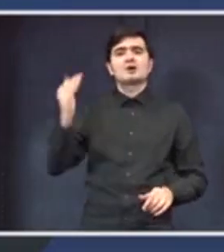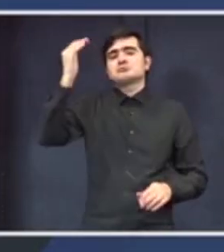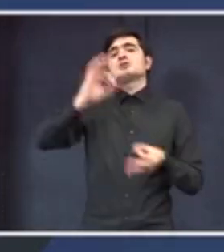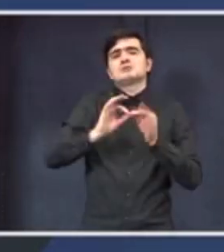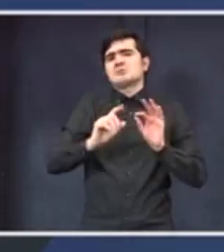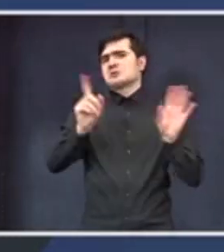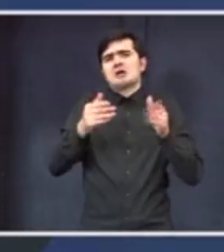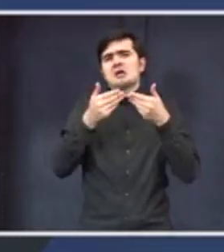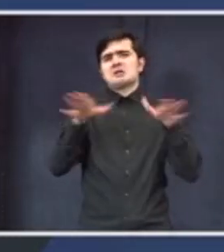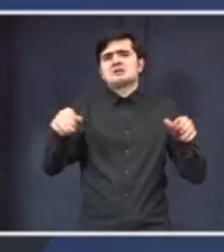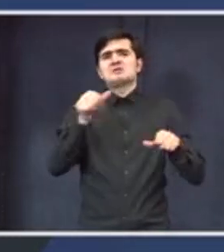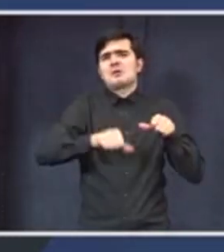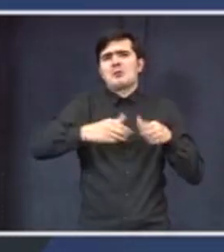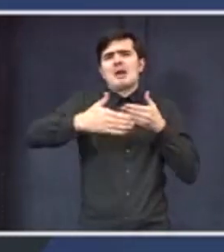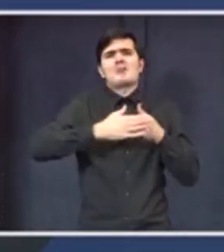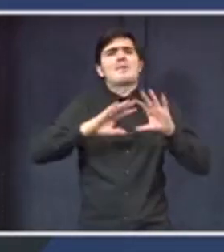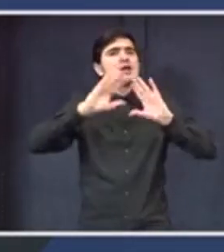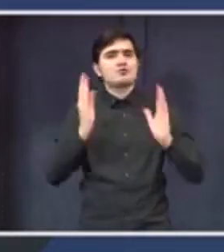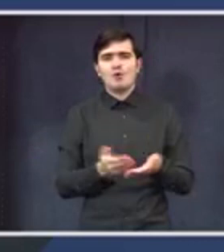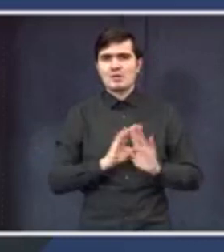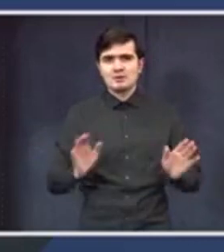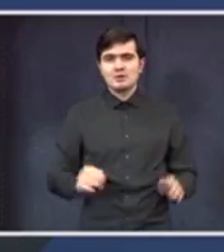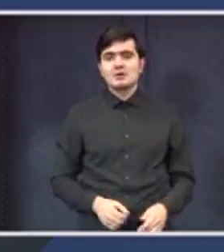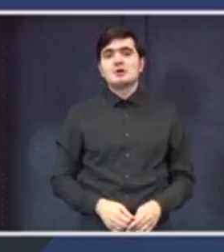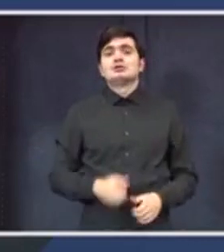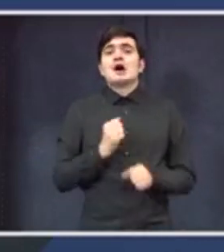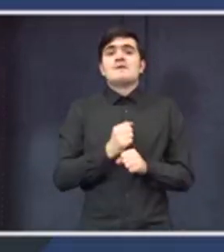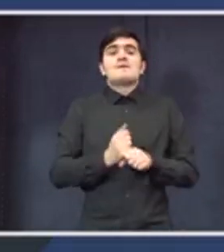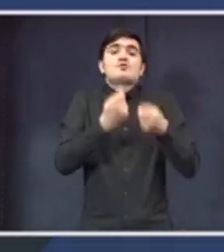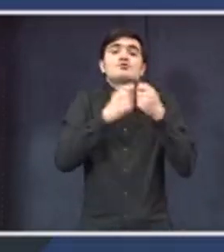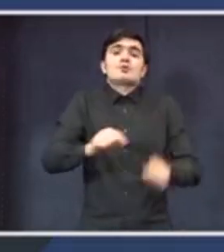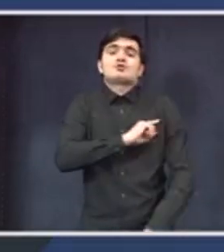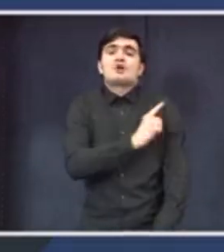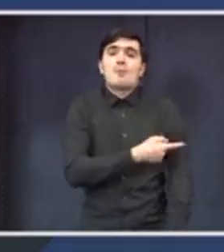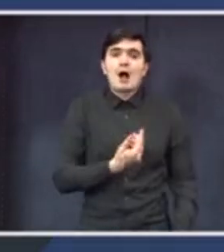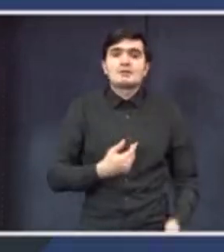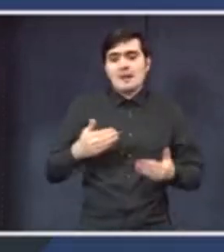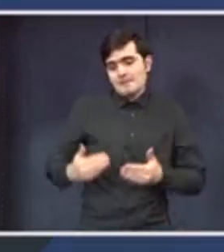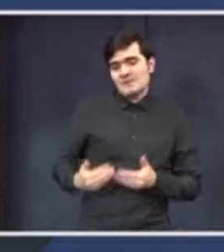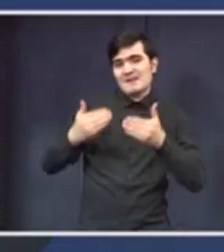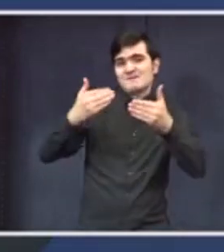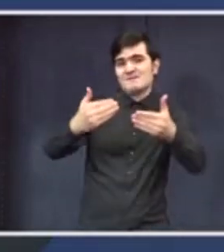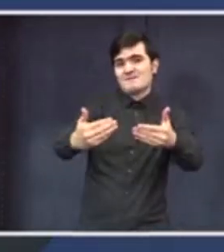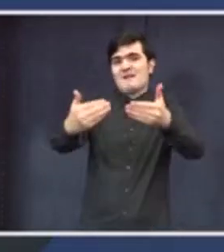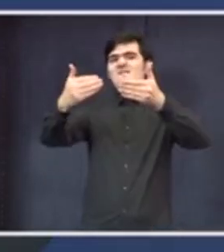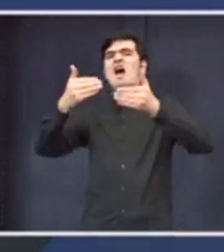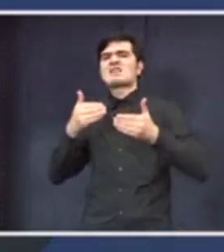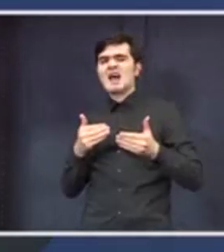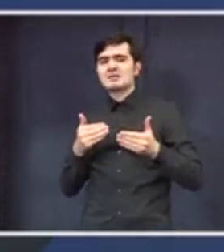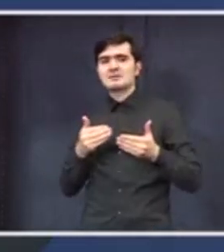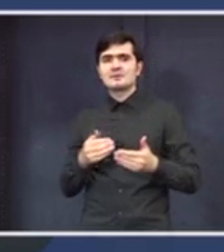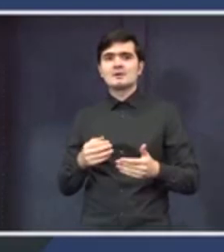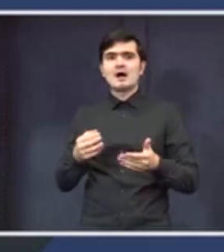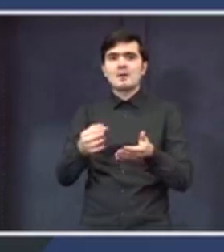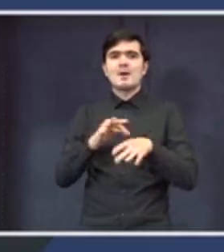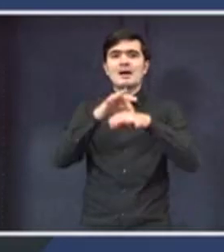redeschidere a economiei aproape în totalitate. Deci am făcut tot ceea ce este posibil, am devansat, am adus mai aproape